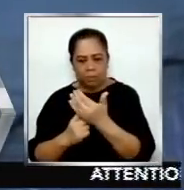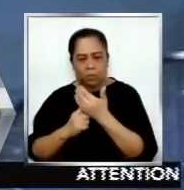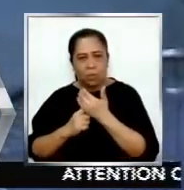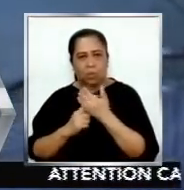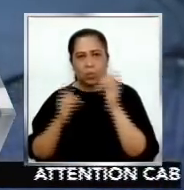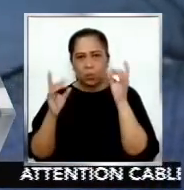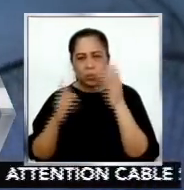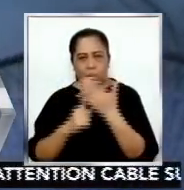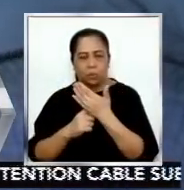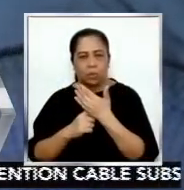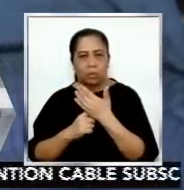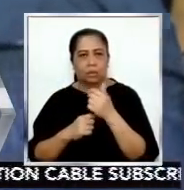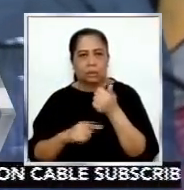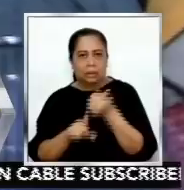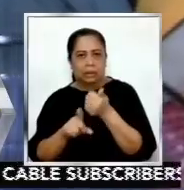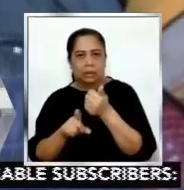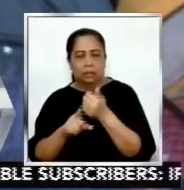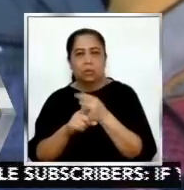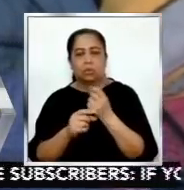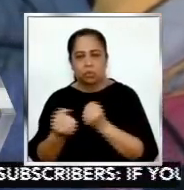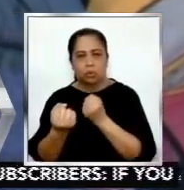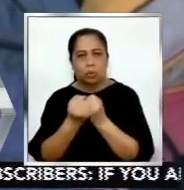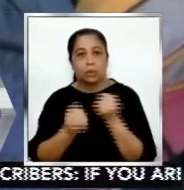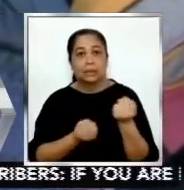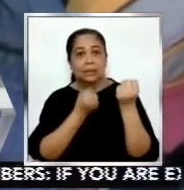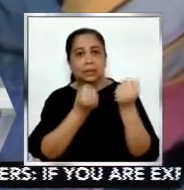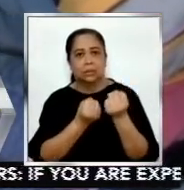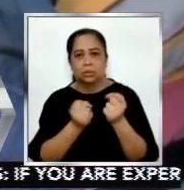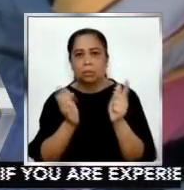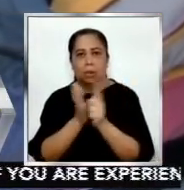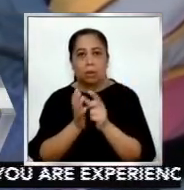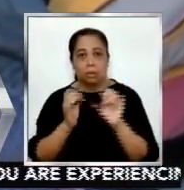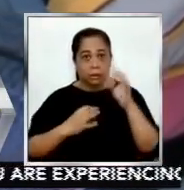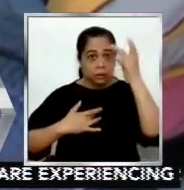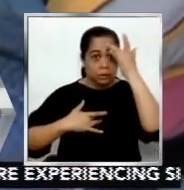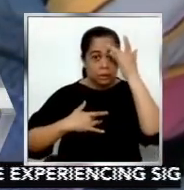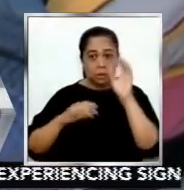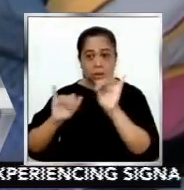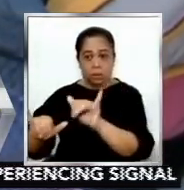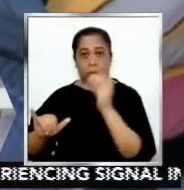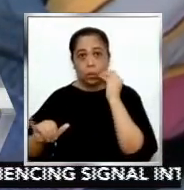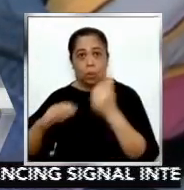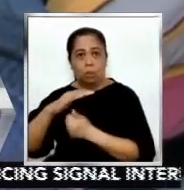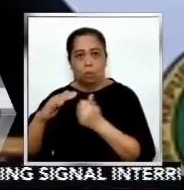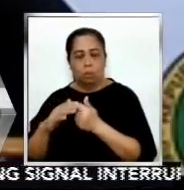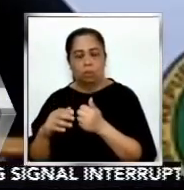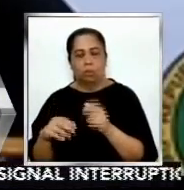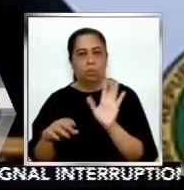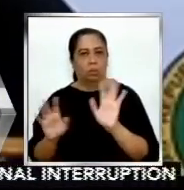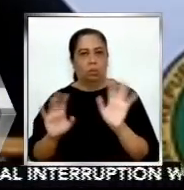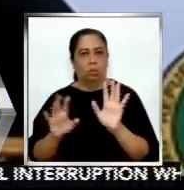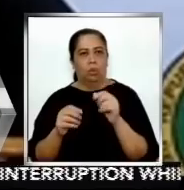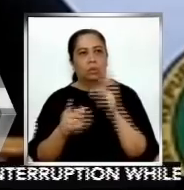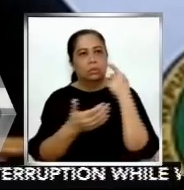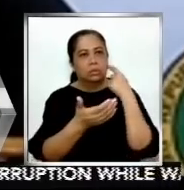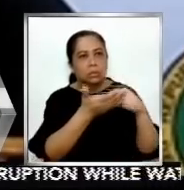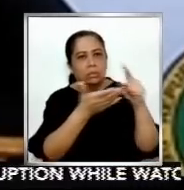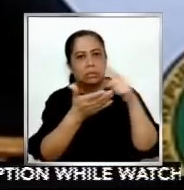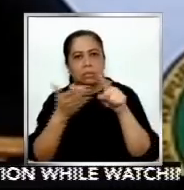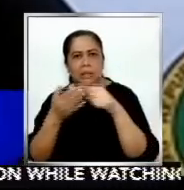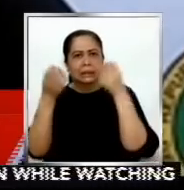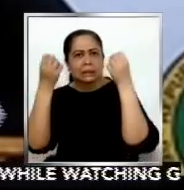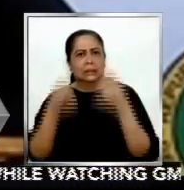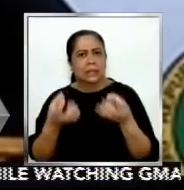COVID-19. Kaya suportado nila ang mungkahi na ipagbawal na ang home quarantine. Nung sila ay umikot, nakita nila ang dami